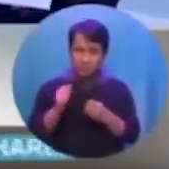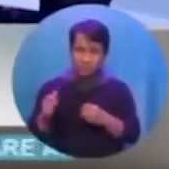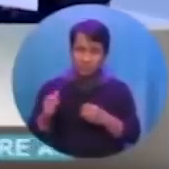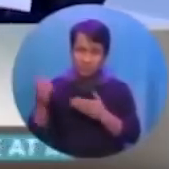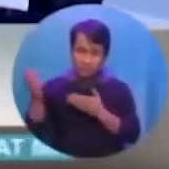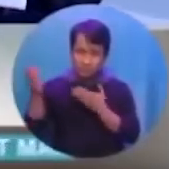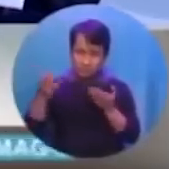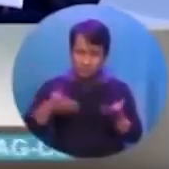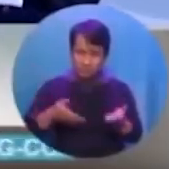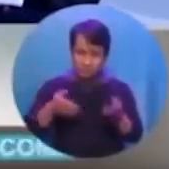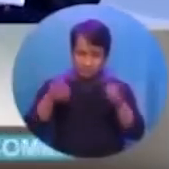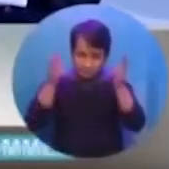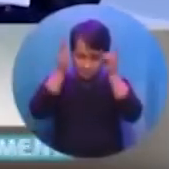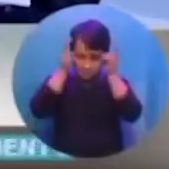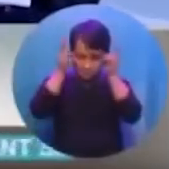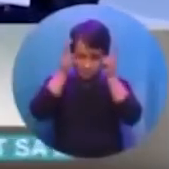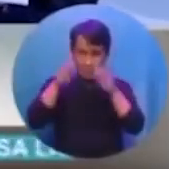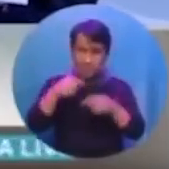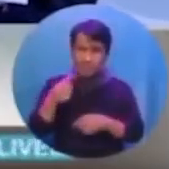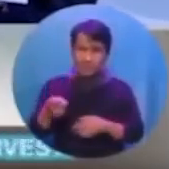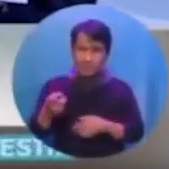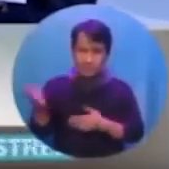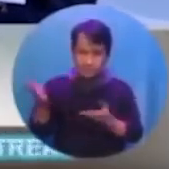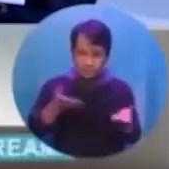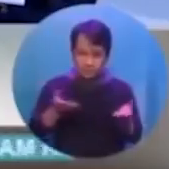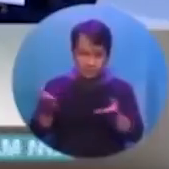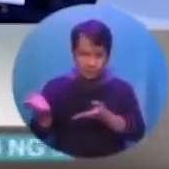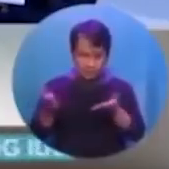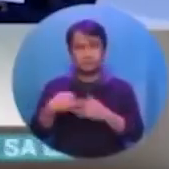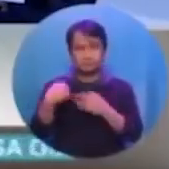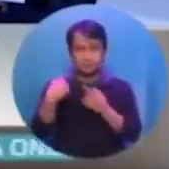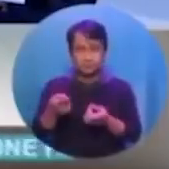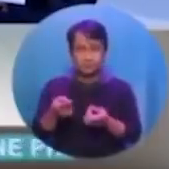Nagkarga po ng gulay po. Idiniliver po kasi